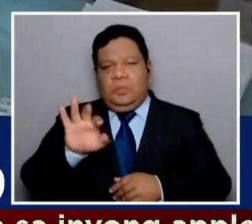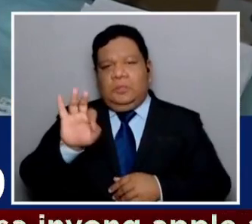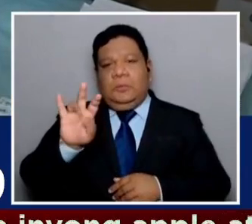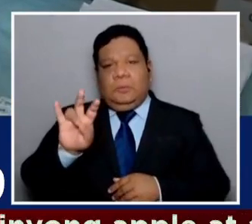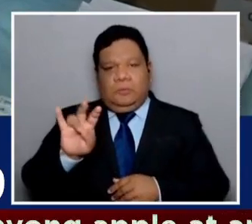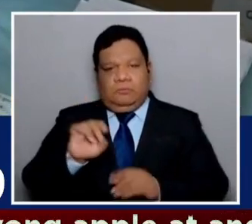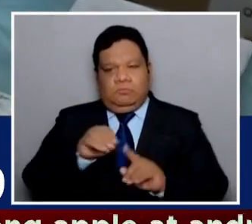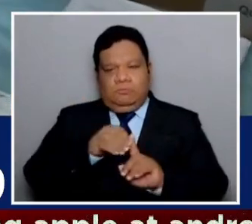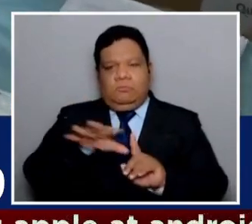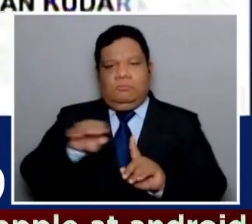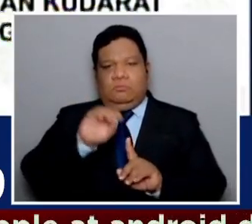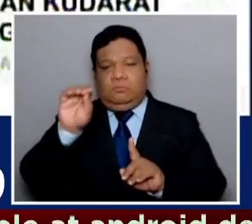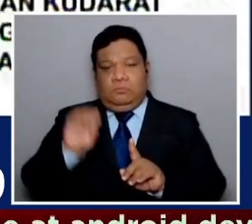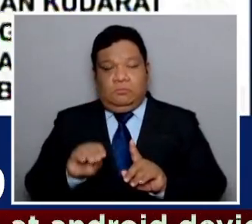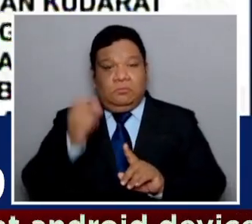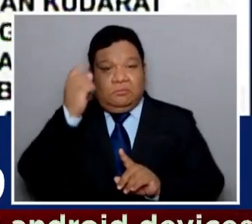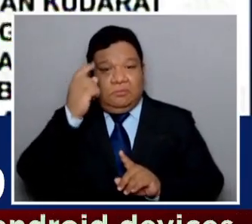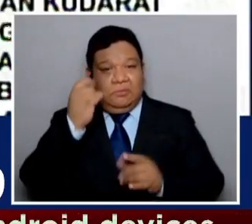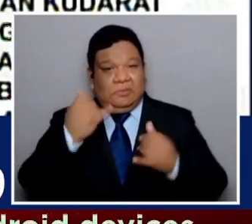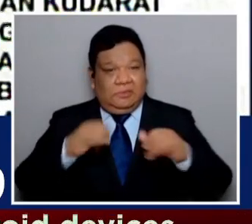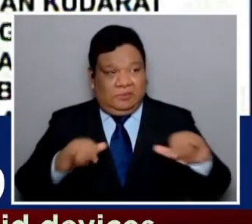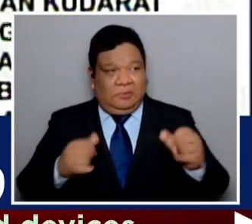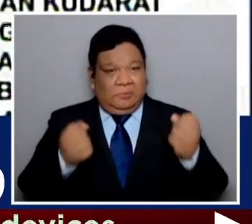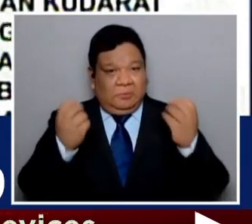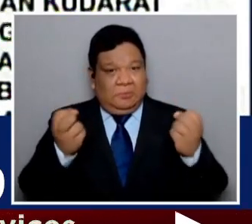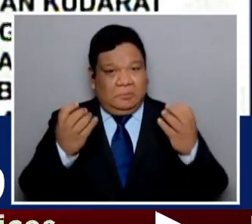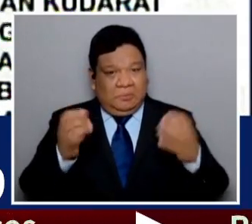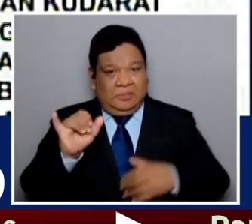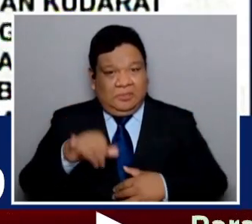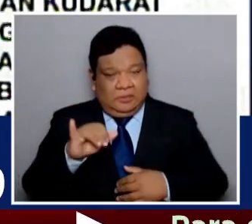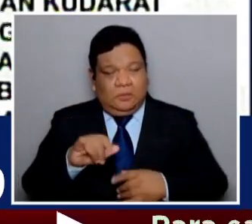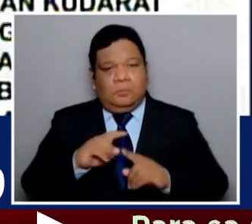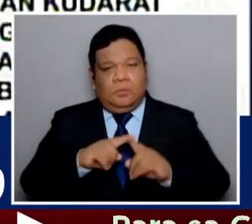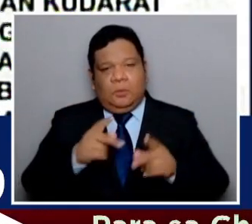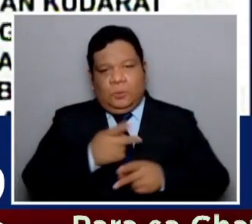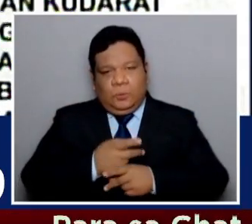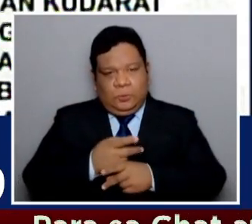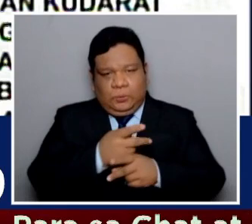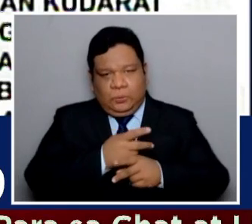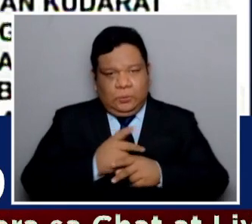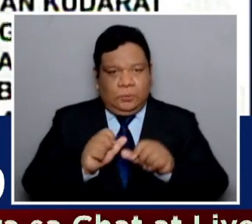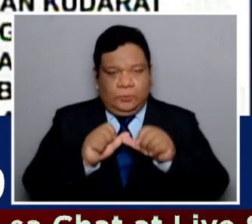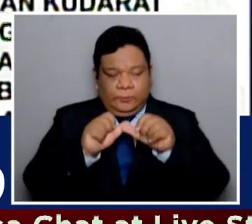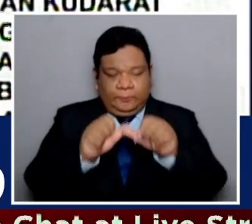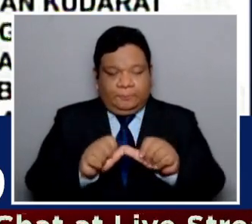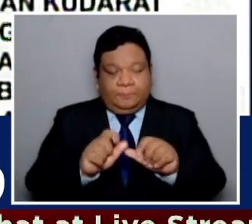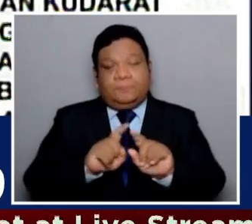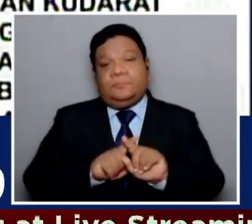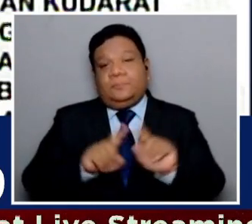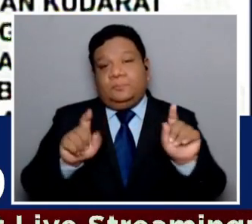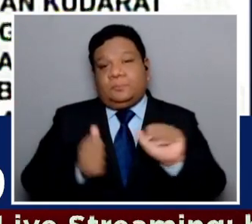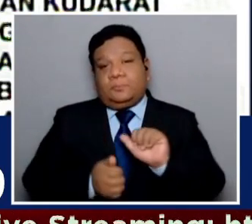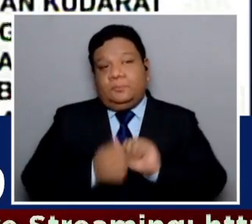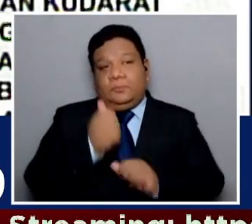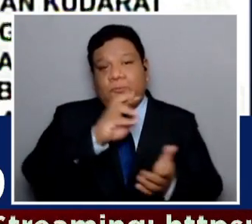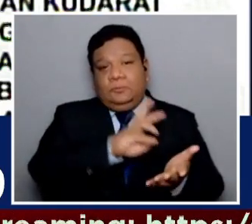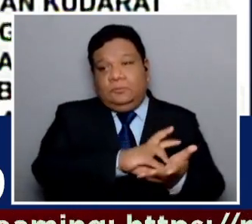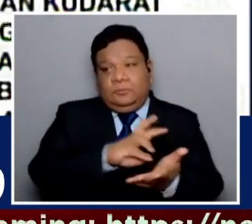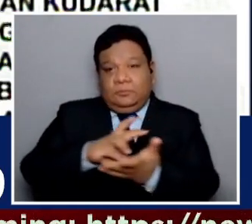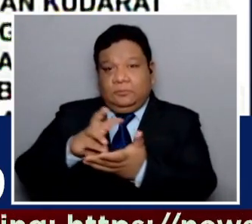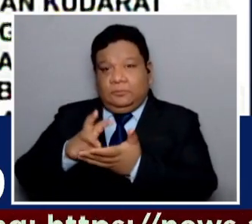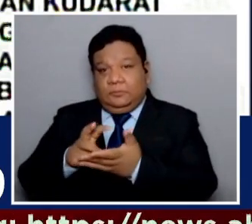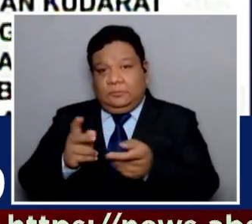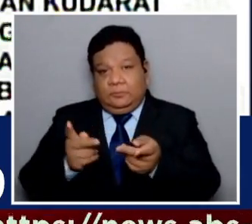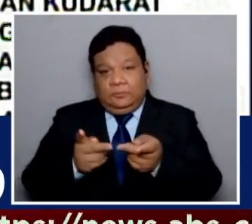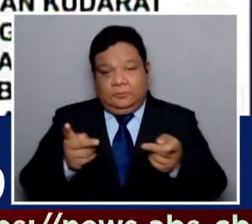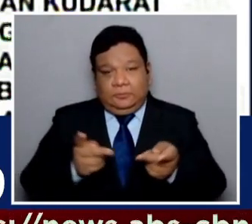pa rin ang level ng cases, kaya kailangan patuloy pa rin yung pag-iingat natin. Pero karami ng mga lugar sa Pilipinas, tulad